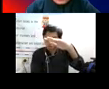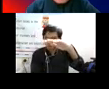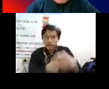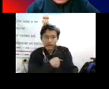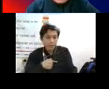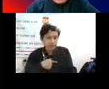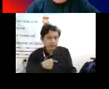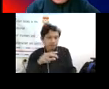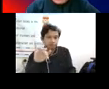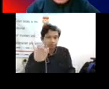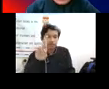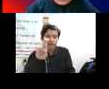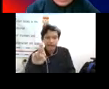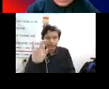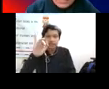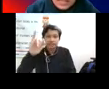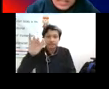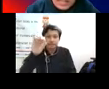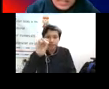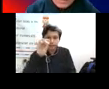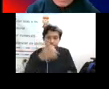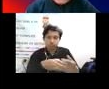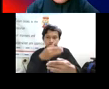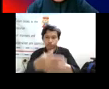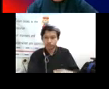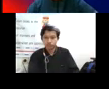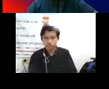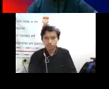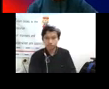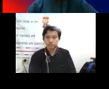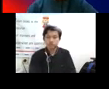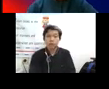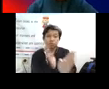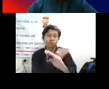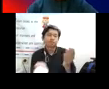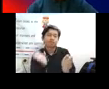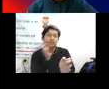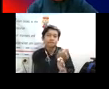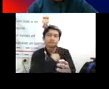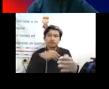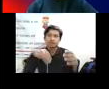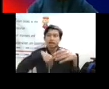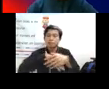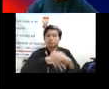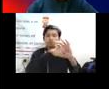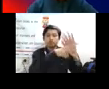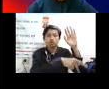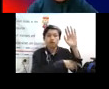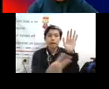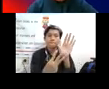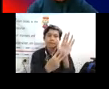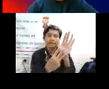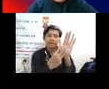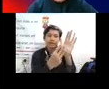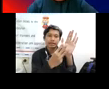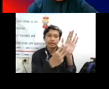kemudian kita kembali lagi ke mendelee desktop nanti kita bisa pilih klik